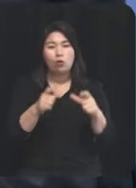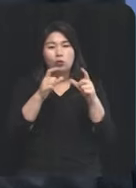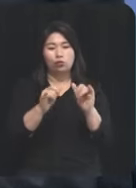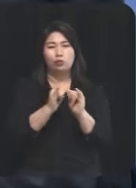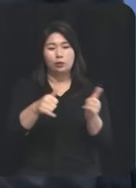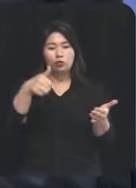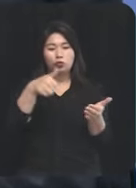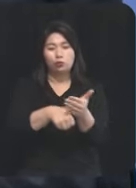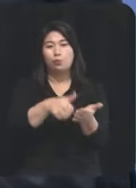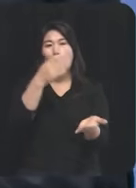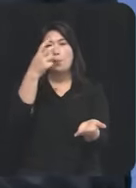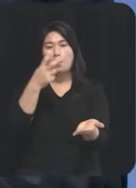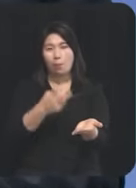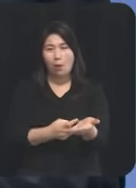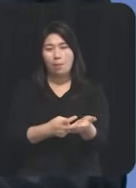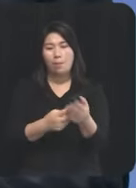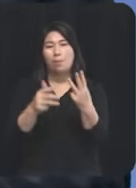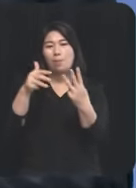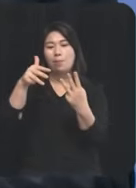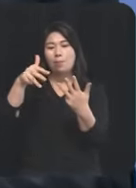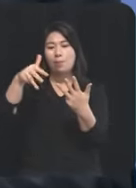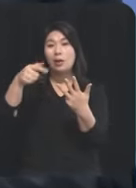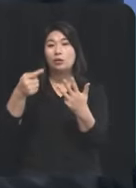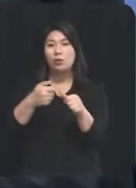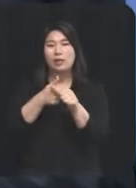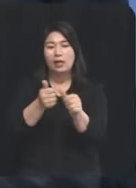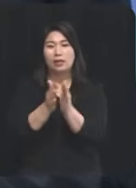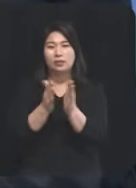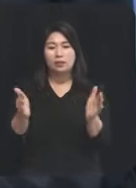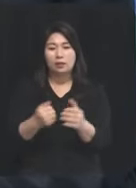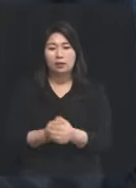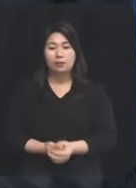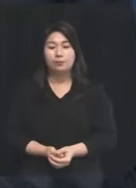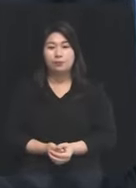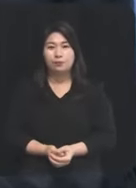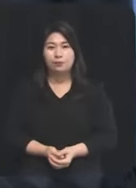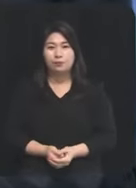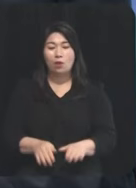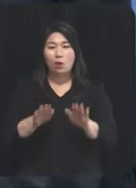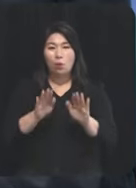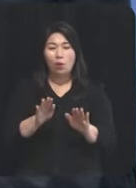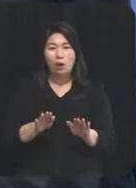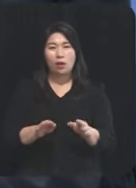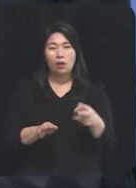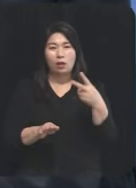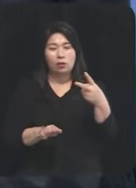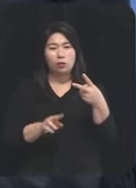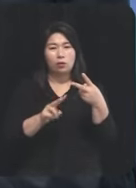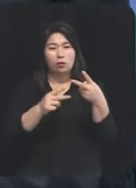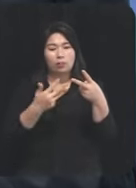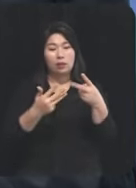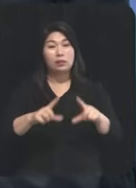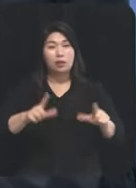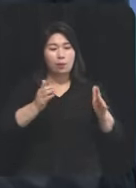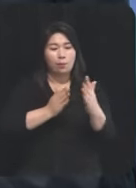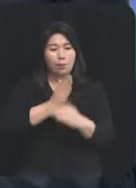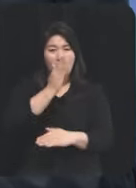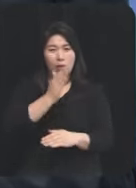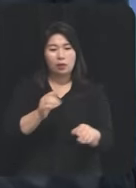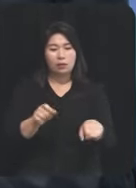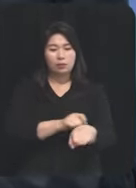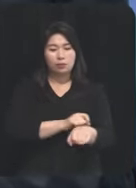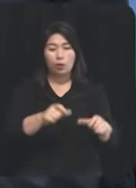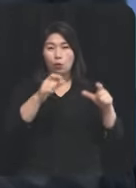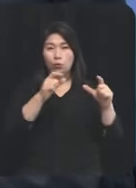제8조에 따라 네. 진행이 된 것입니다. 올해 1월 24일날 8일날 통과된